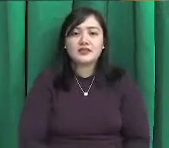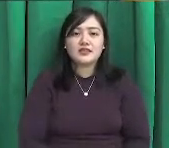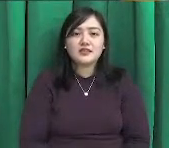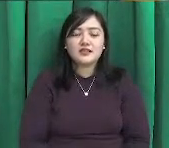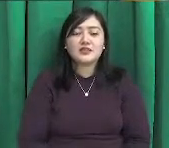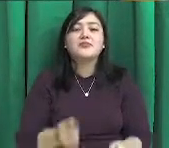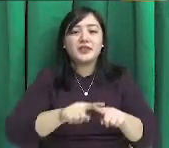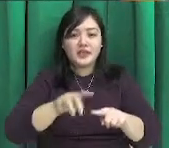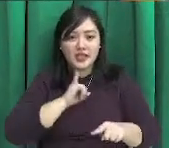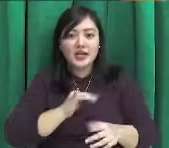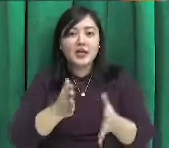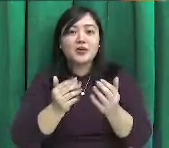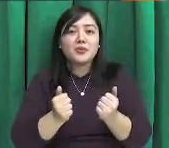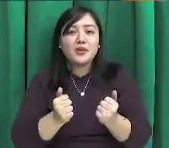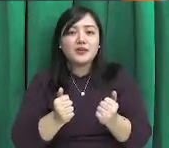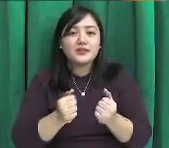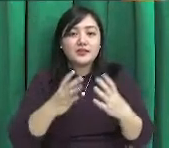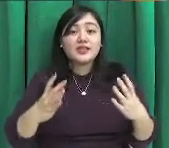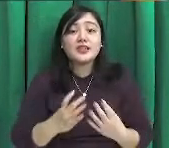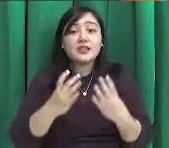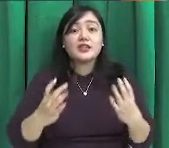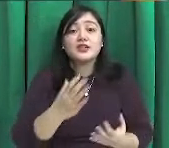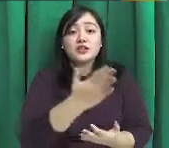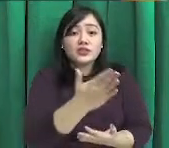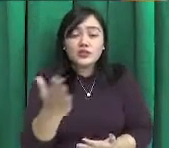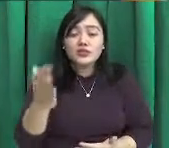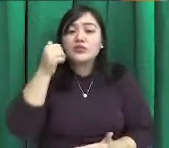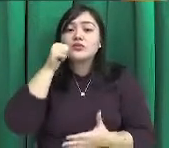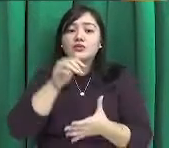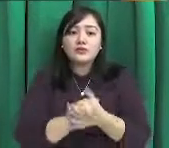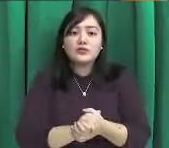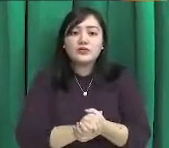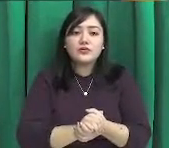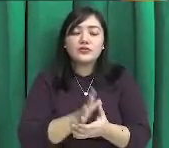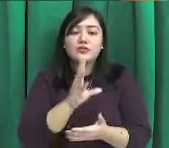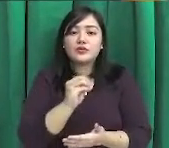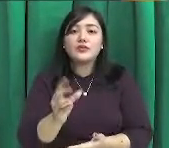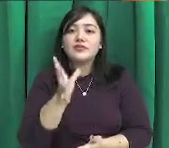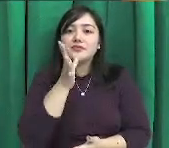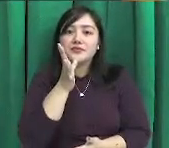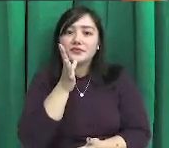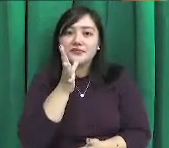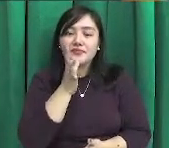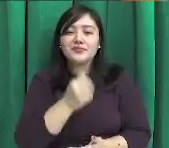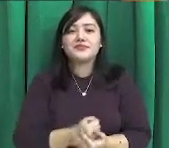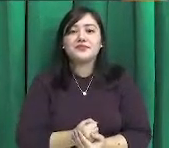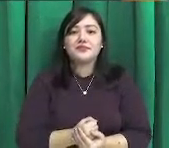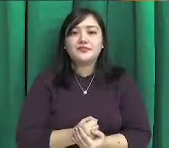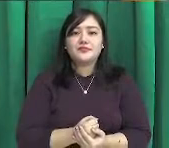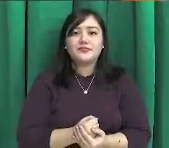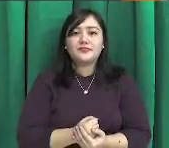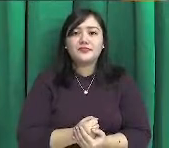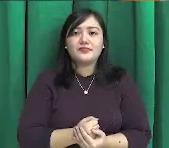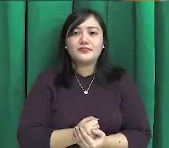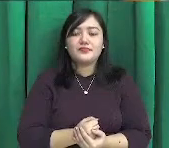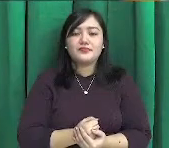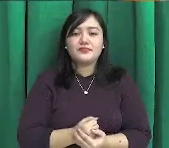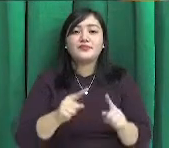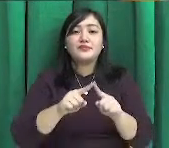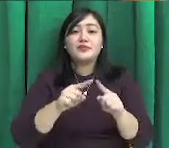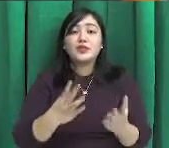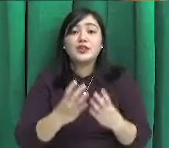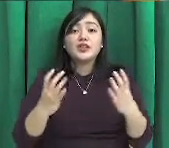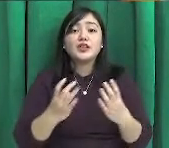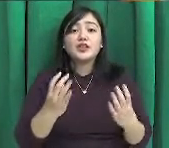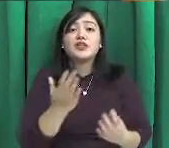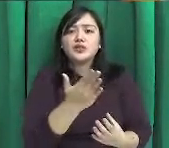exhortation sa mga kababaihan, sa mga mother, na pag gano'n na po, na dumating ang panahon na gano'n, just pray. Yeah. Amen. Yeah. Amen.